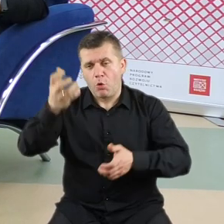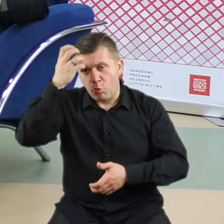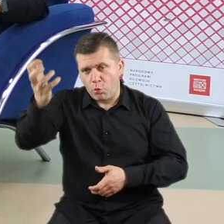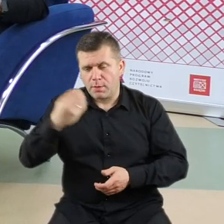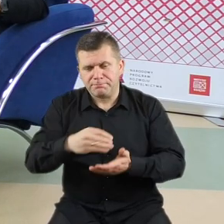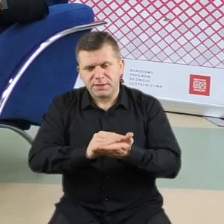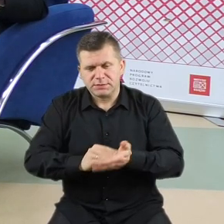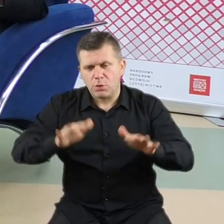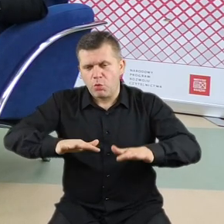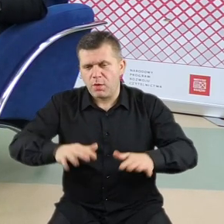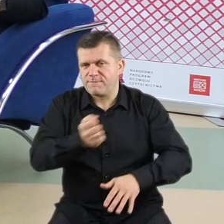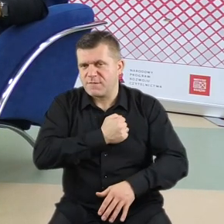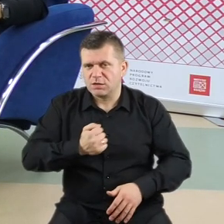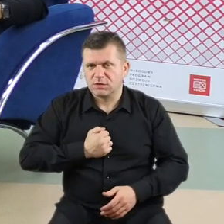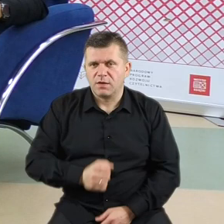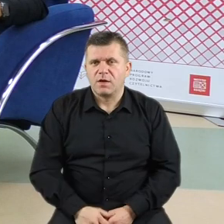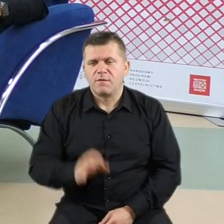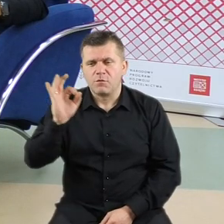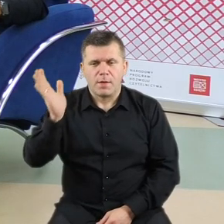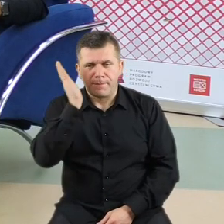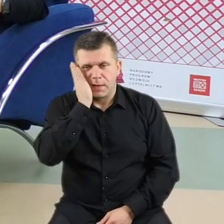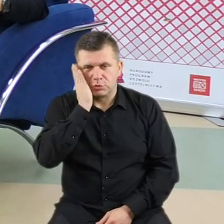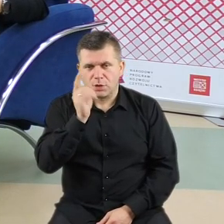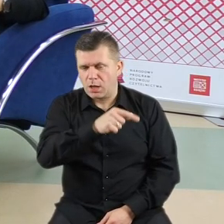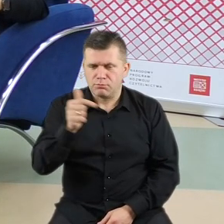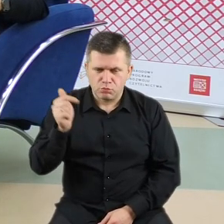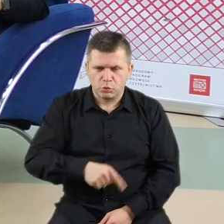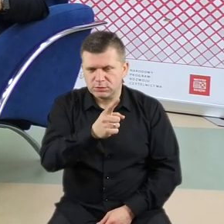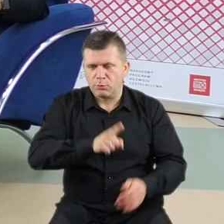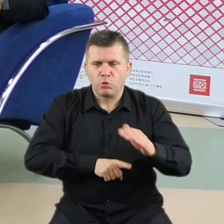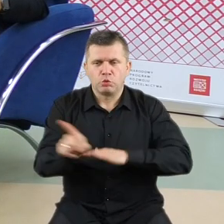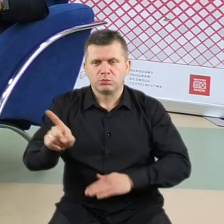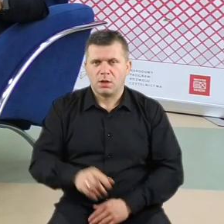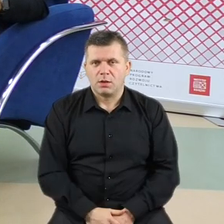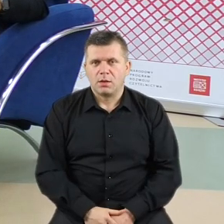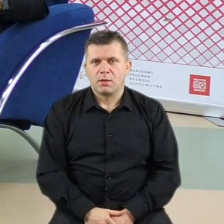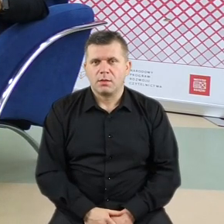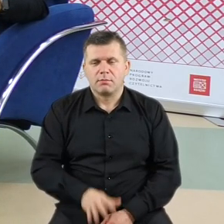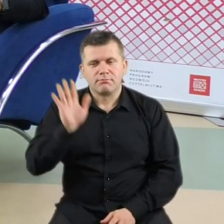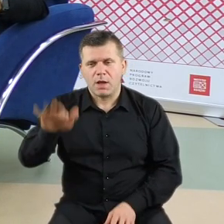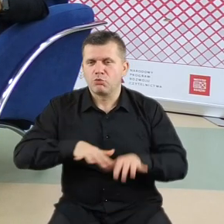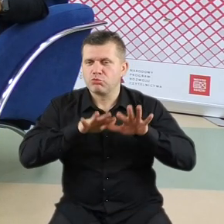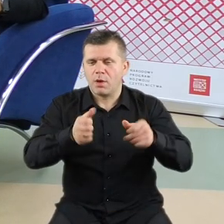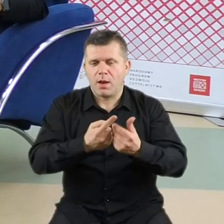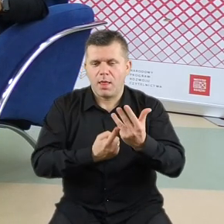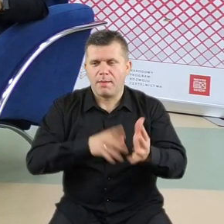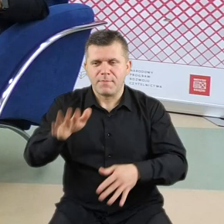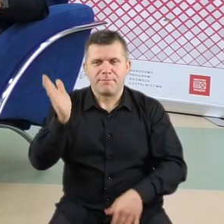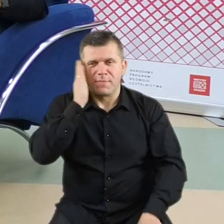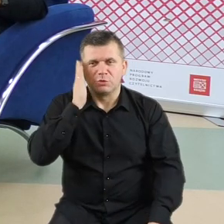go i spędził jakiś czas w Warszawie w jakimś swoim mieszkaniu i musiał stamtąd uciekać. Nie, Twardoch nie mógł, ma tyle mieszkań. Nie,